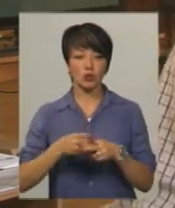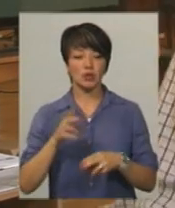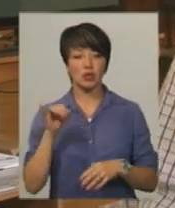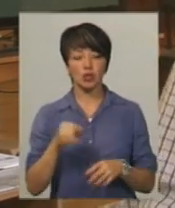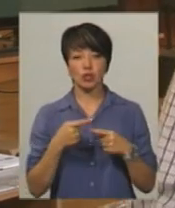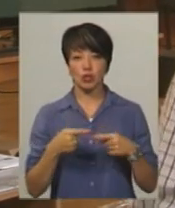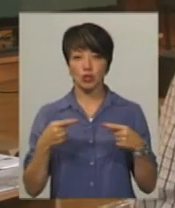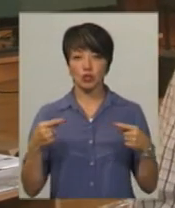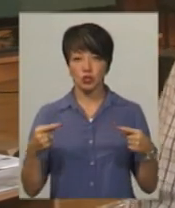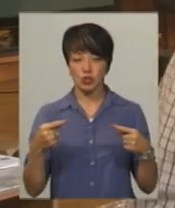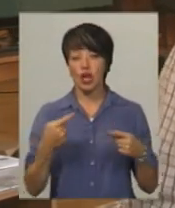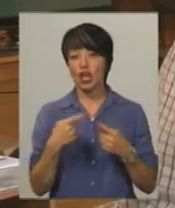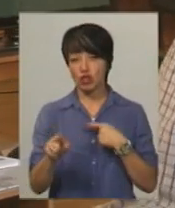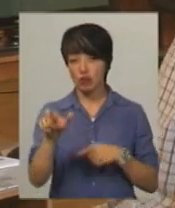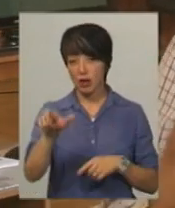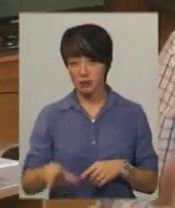інший кандидат заявив про